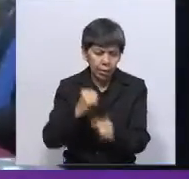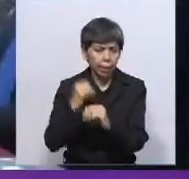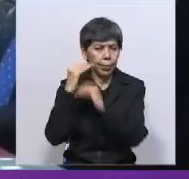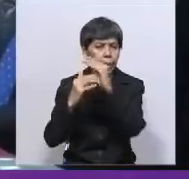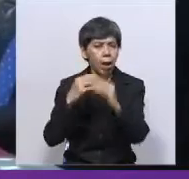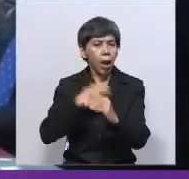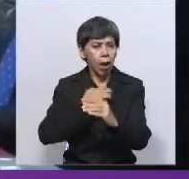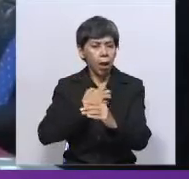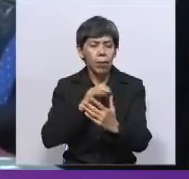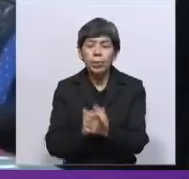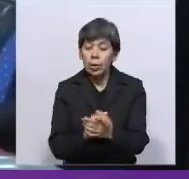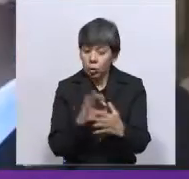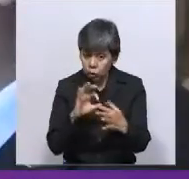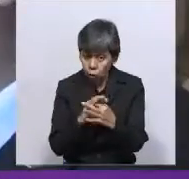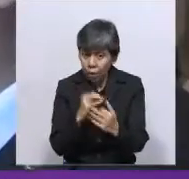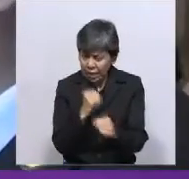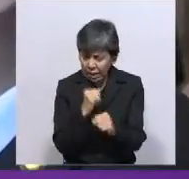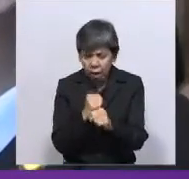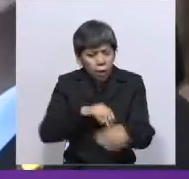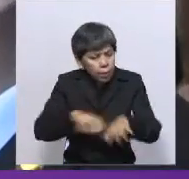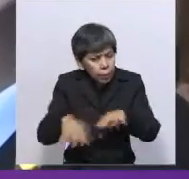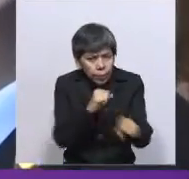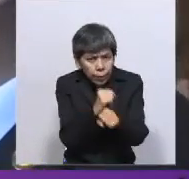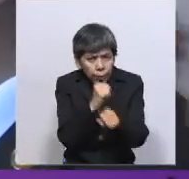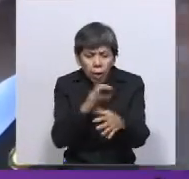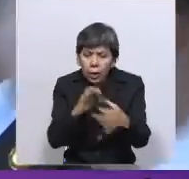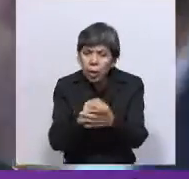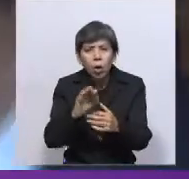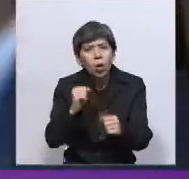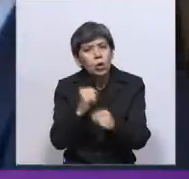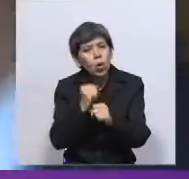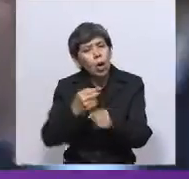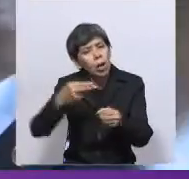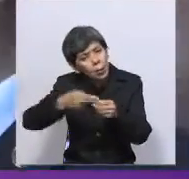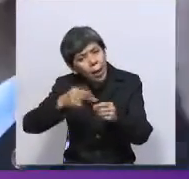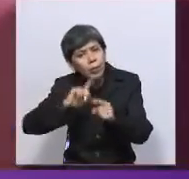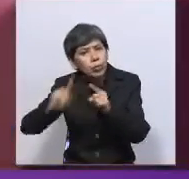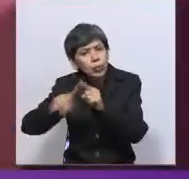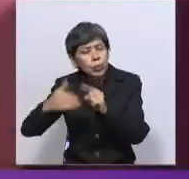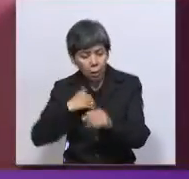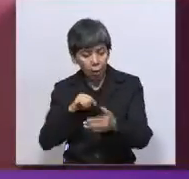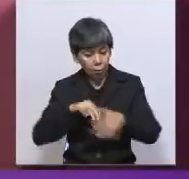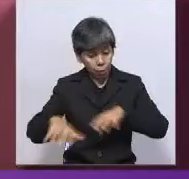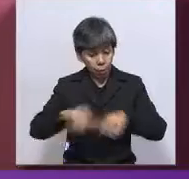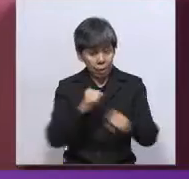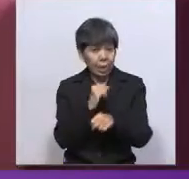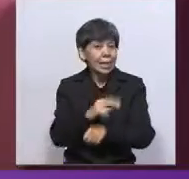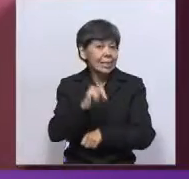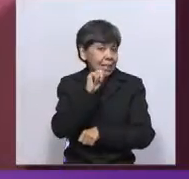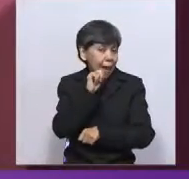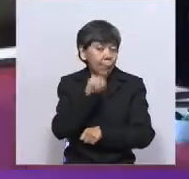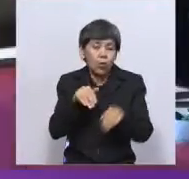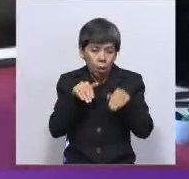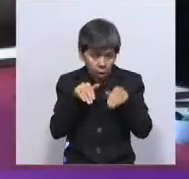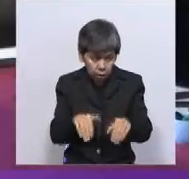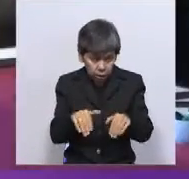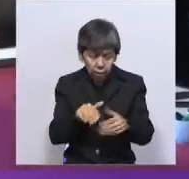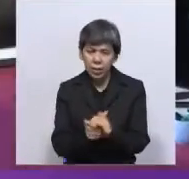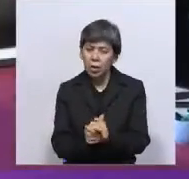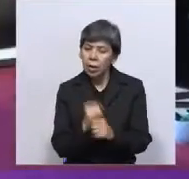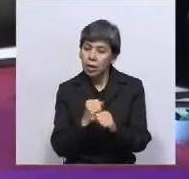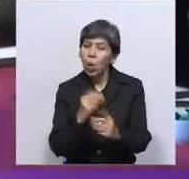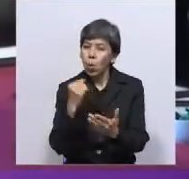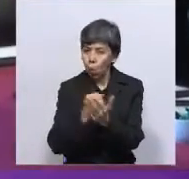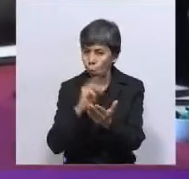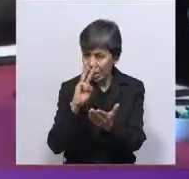ตขึ้นโดยเฉพาะการขอให้อำนวยความสะดวกแก่ธุรกิจด้านพลังงานและการบริหารจัดการน้ำในออสเตรเลียการ